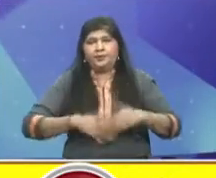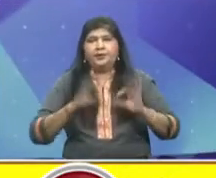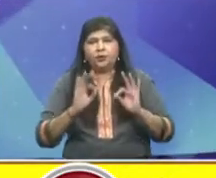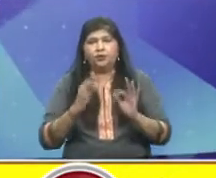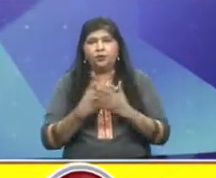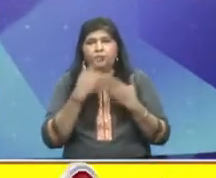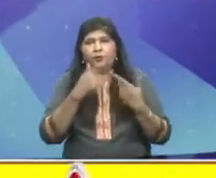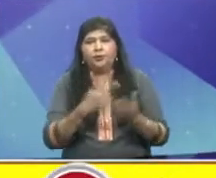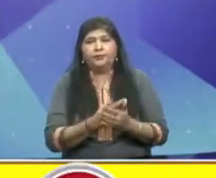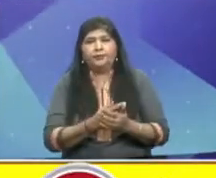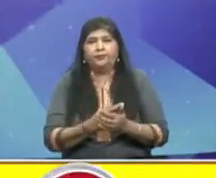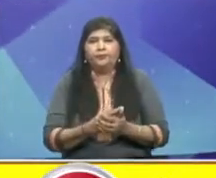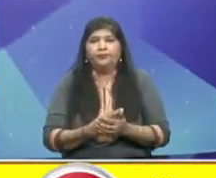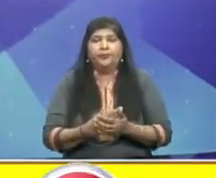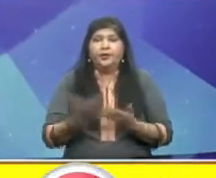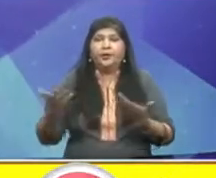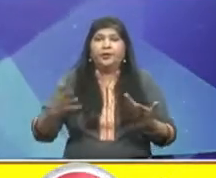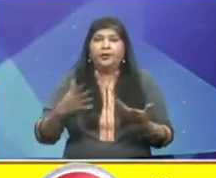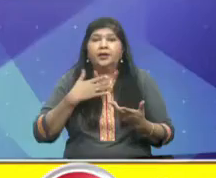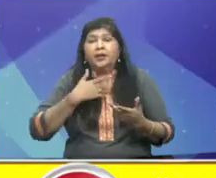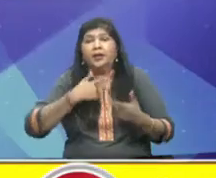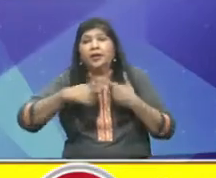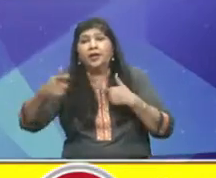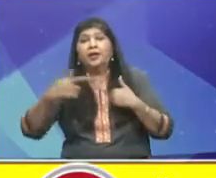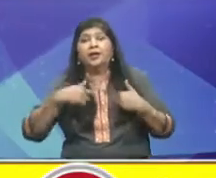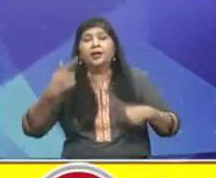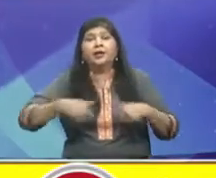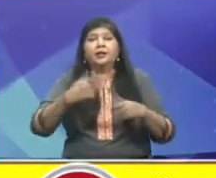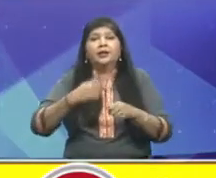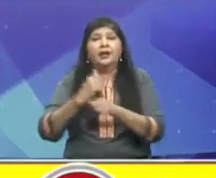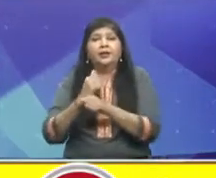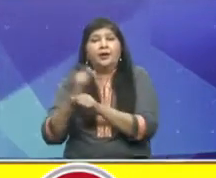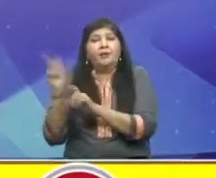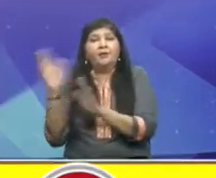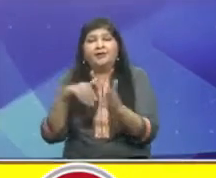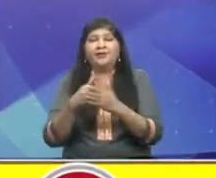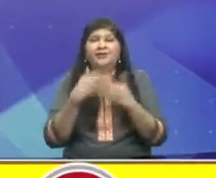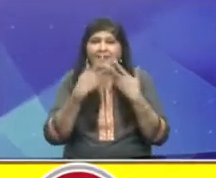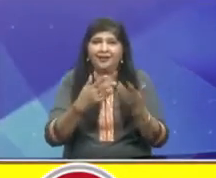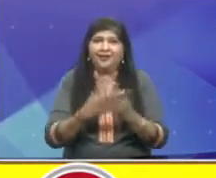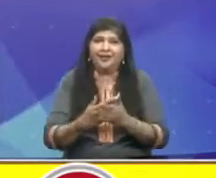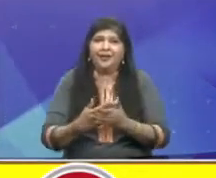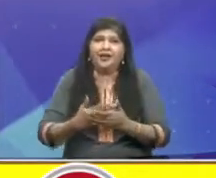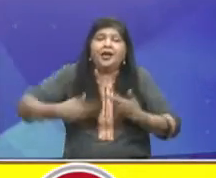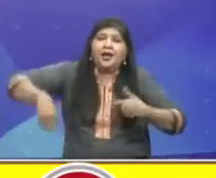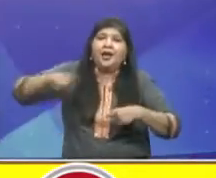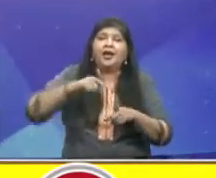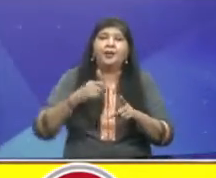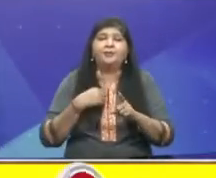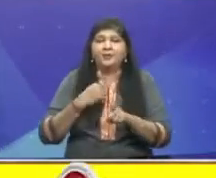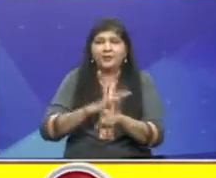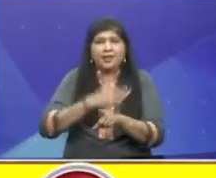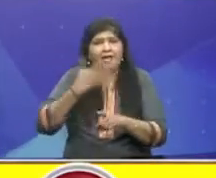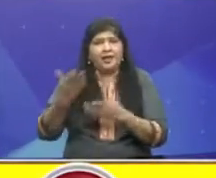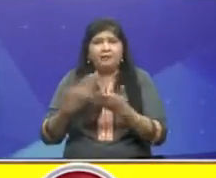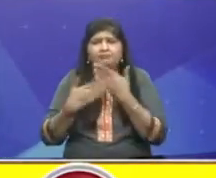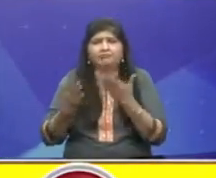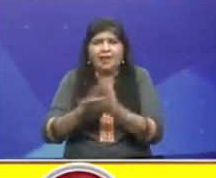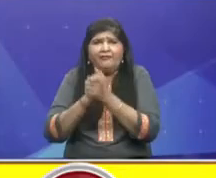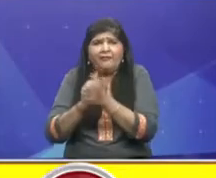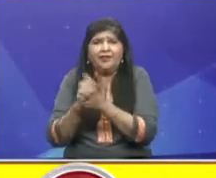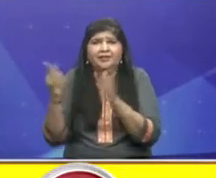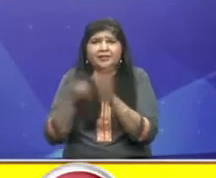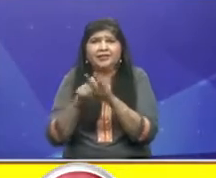बहुत धन्यवाद सर। और आपकी उम्र भी इतनी लंबी हो गई, हमेशा सत्ता में ही रहे। हमारे परिवार के लोग भी आपसे इतना खुश हैं, हम क्या कहें